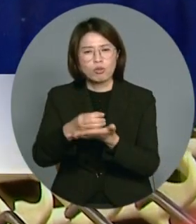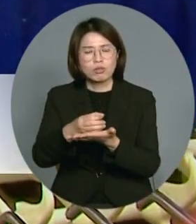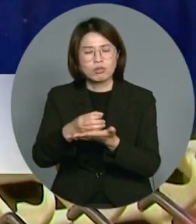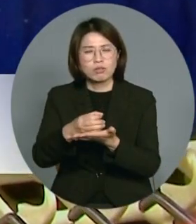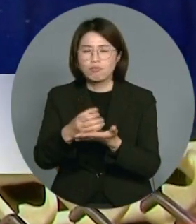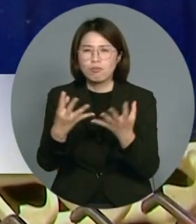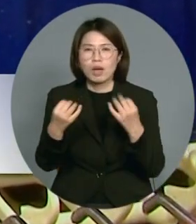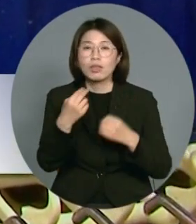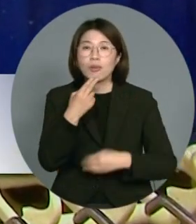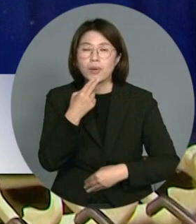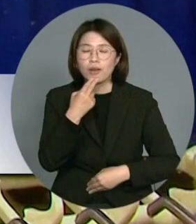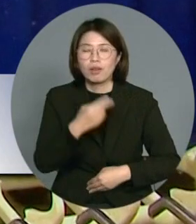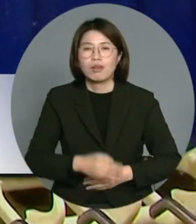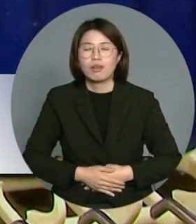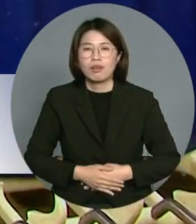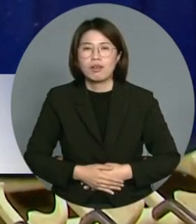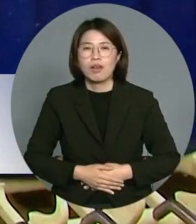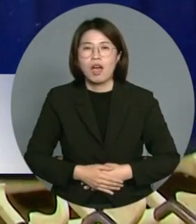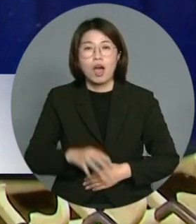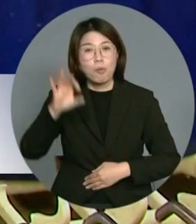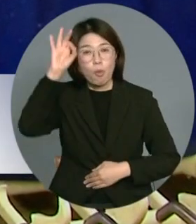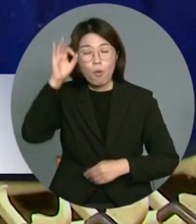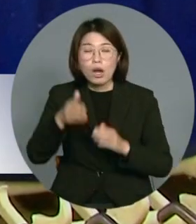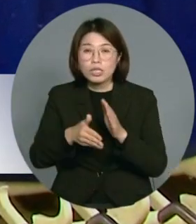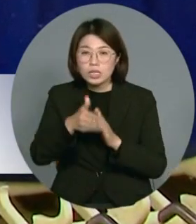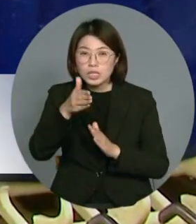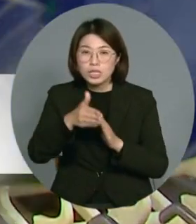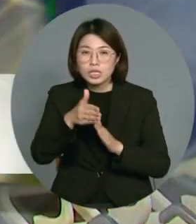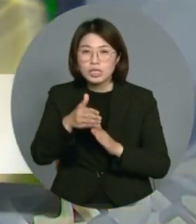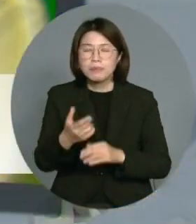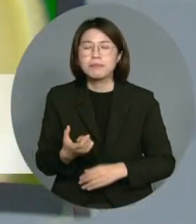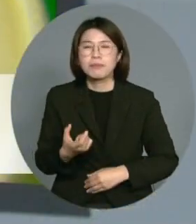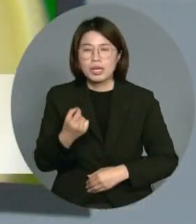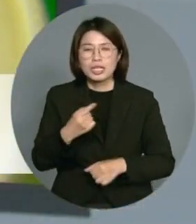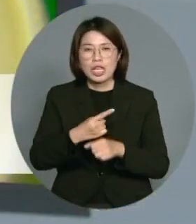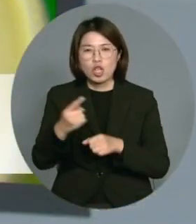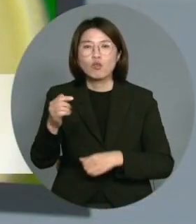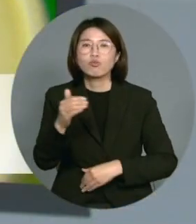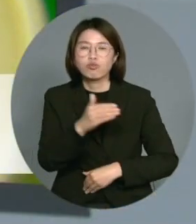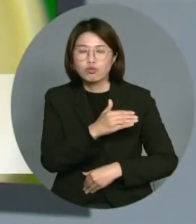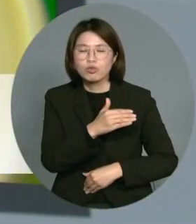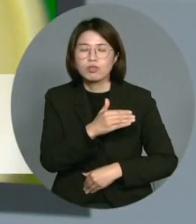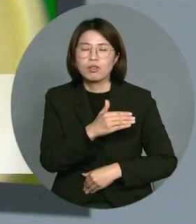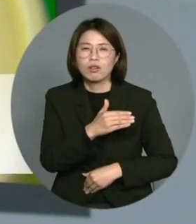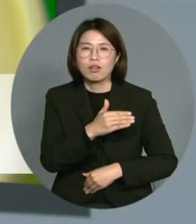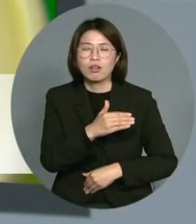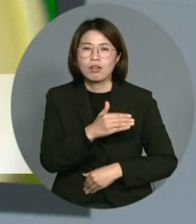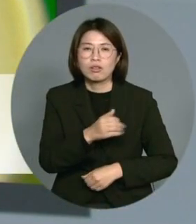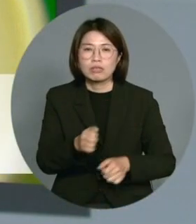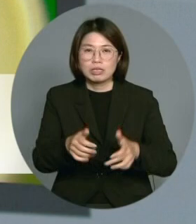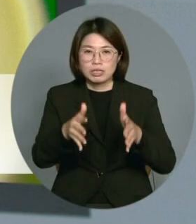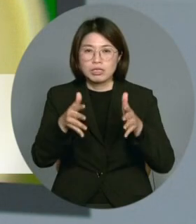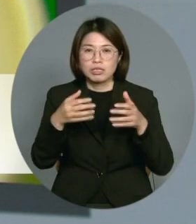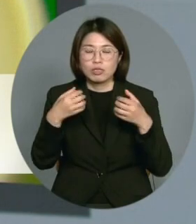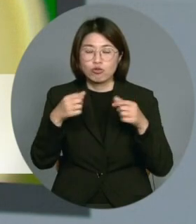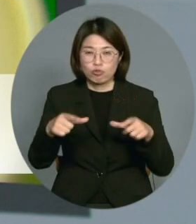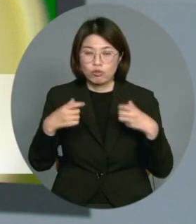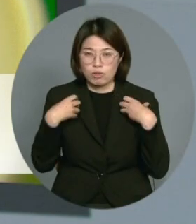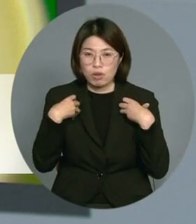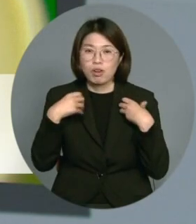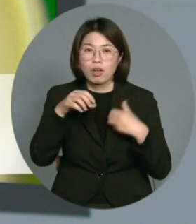힘든 실정인데요. 그나마 포항시가 비교적 일찍 내년부터 청사에서 다회용기를 사용하기로